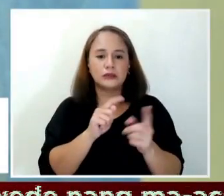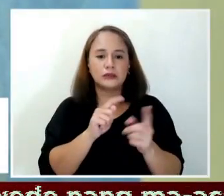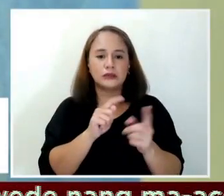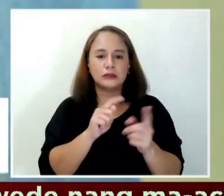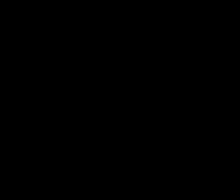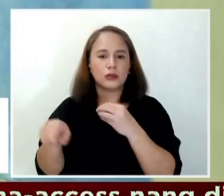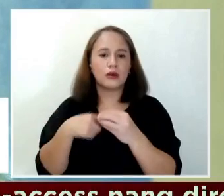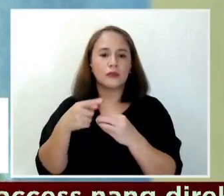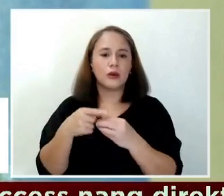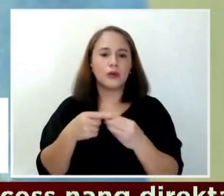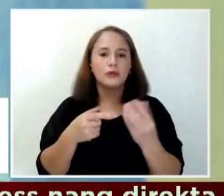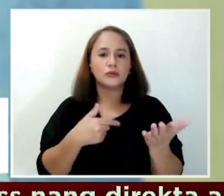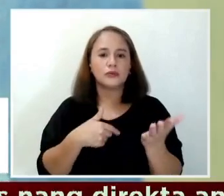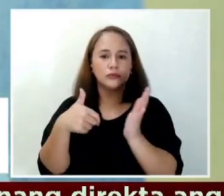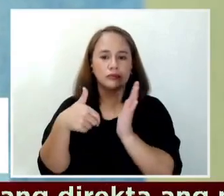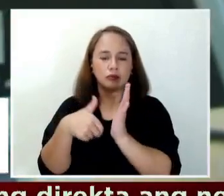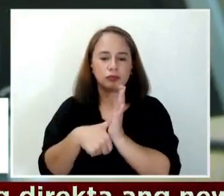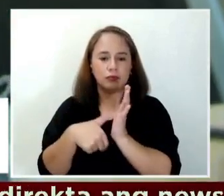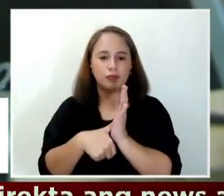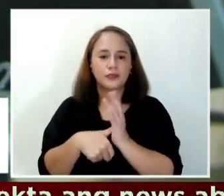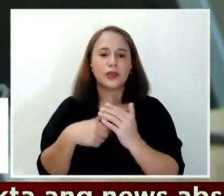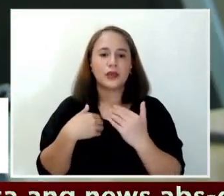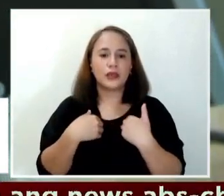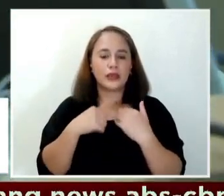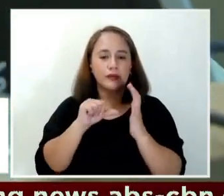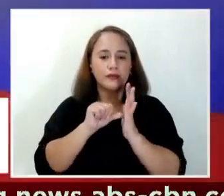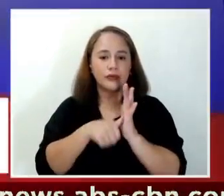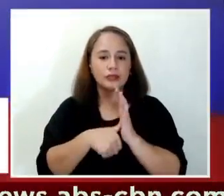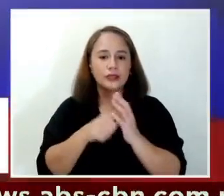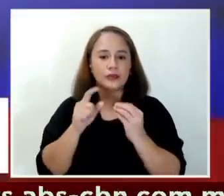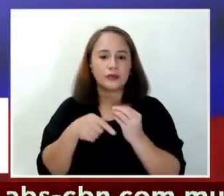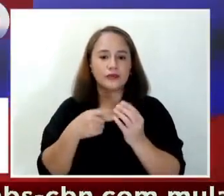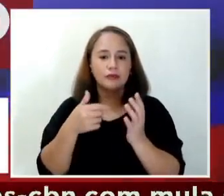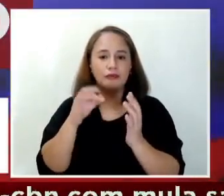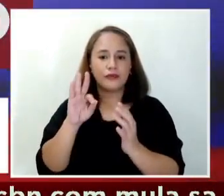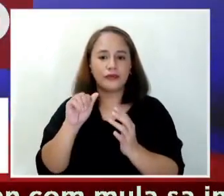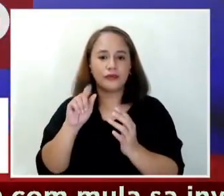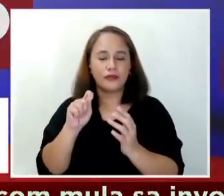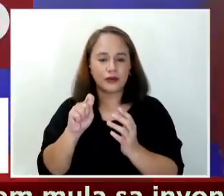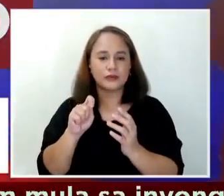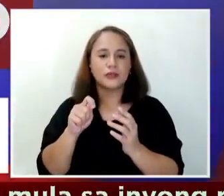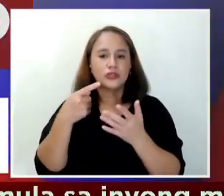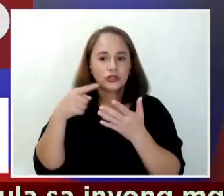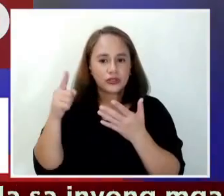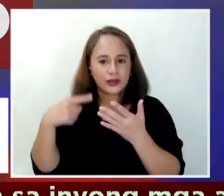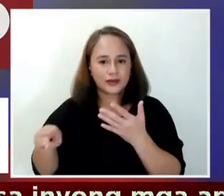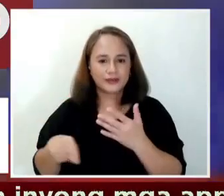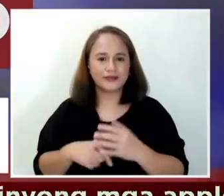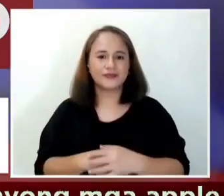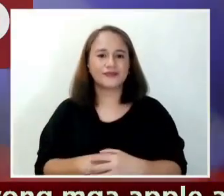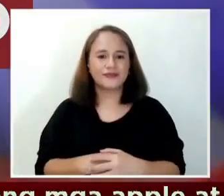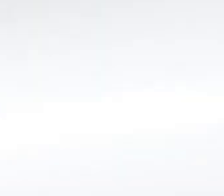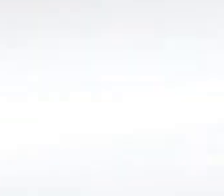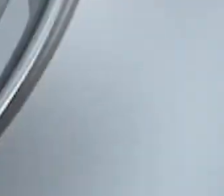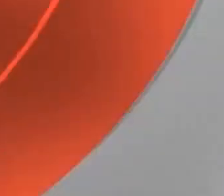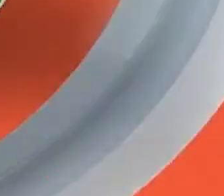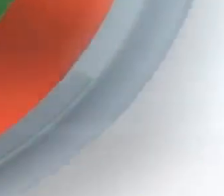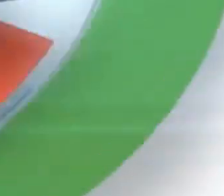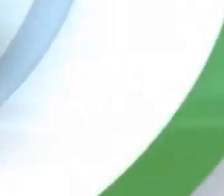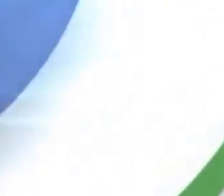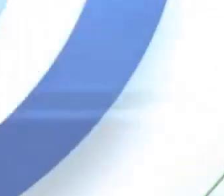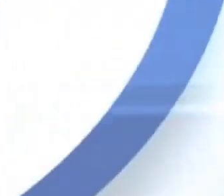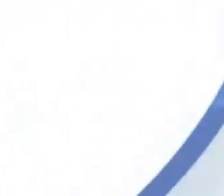sa darating na halalan na may diin sa fact-checking. Cory Quintos, ABS-CBN News.